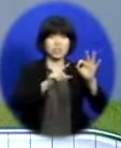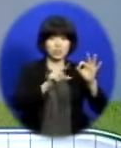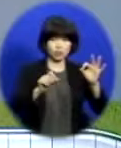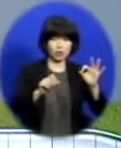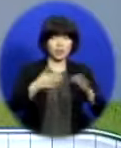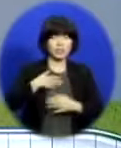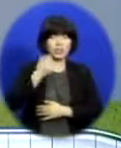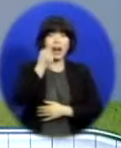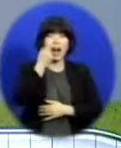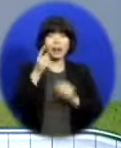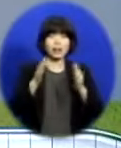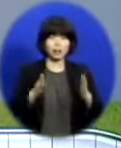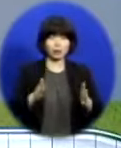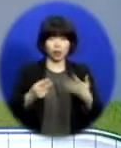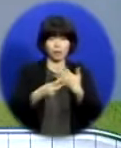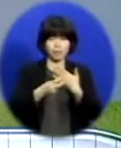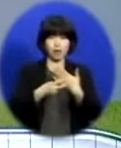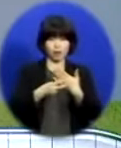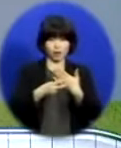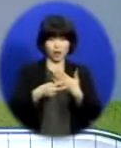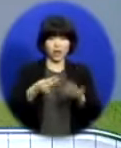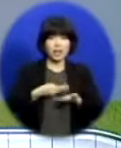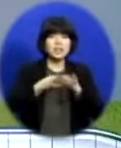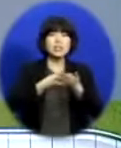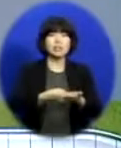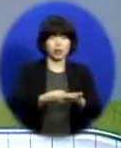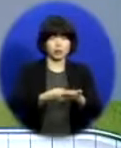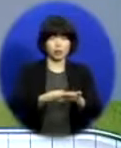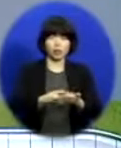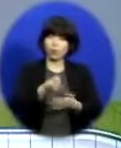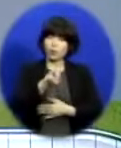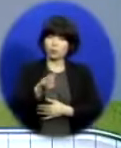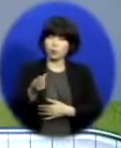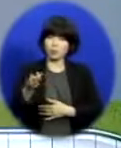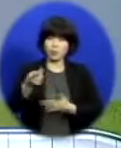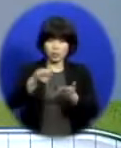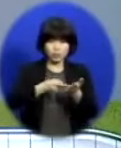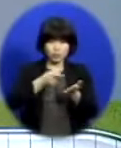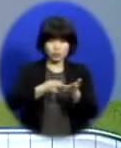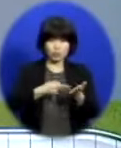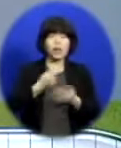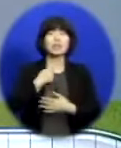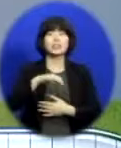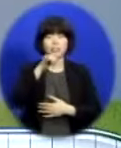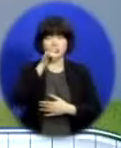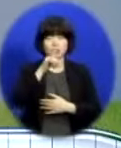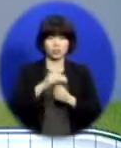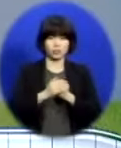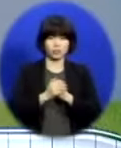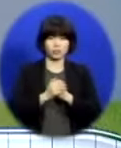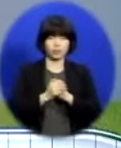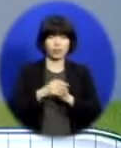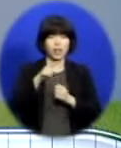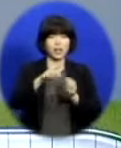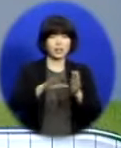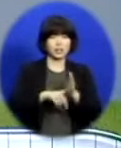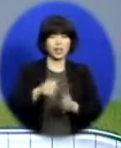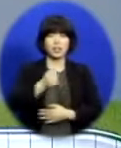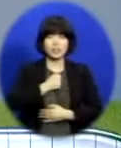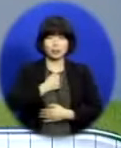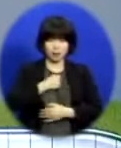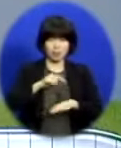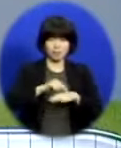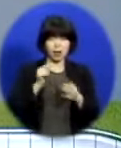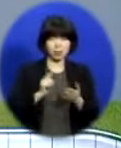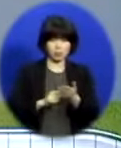동안 병원에 꼼짝 없이 입원하고 몇 번에 걸쳐 수술을 받았던 적이 있었습니다 그때 답답한 마음으로